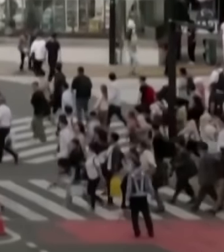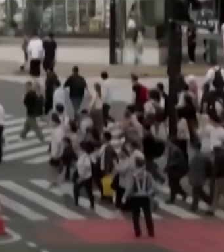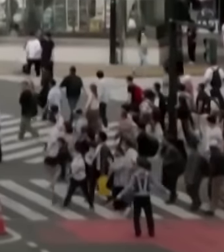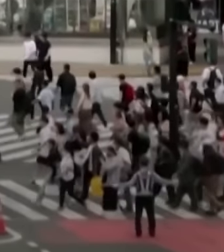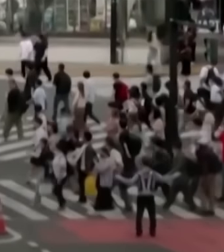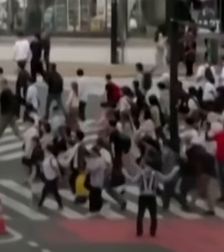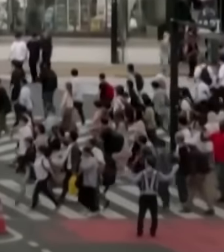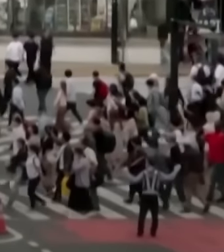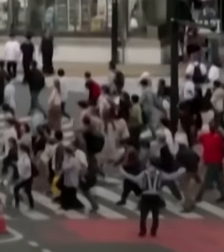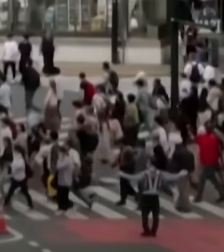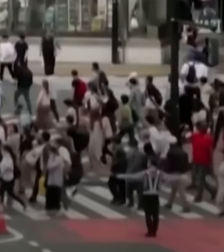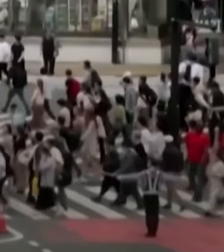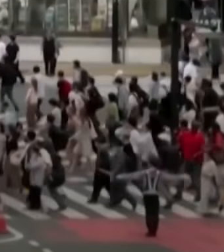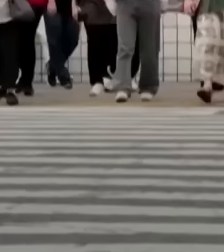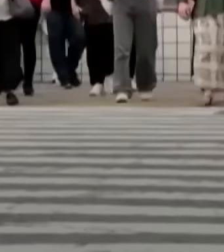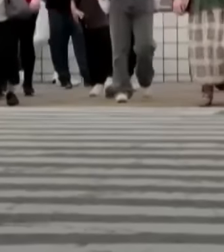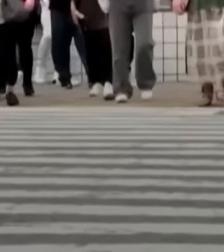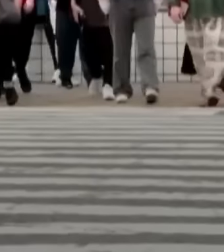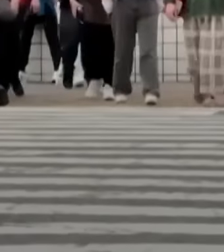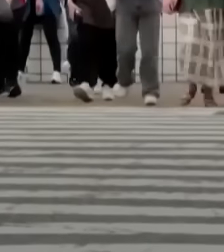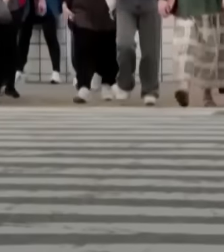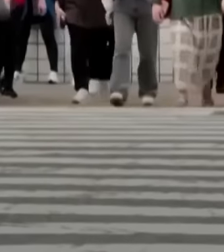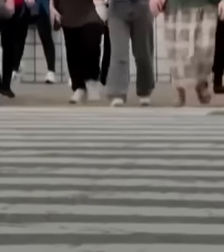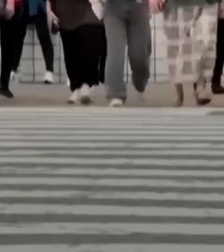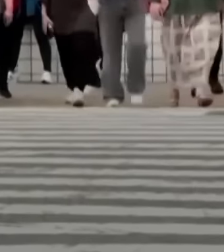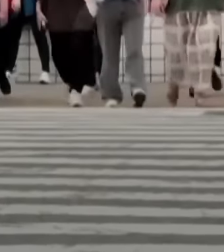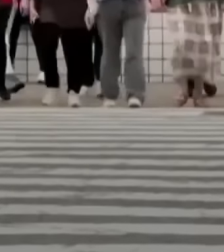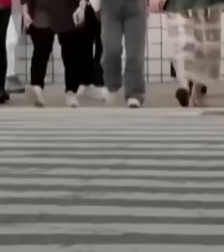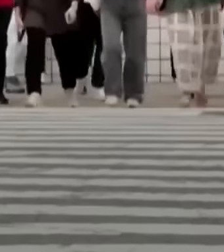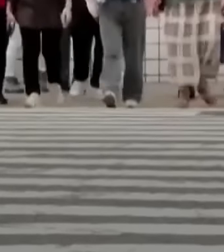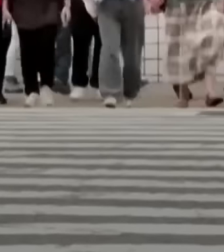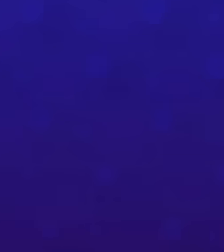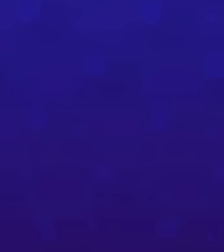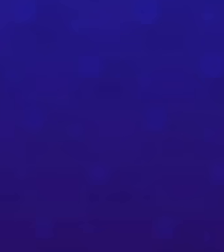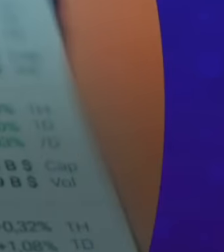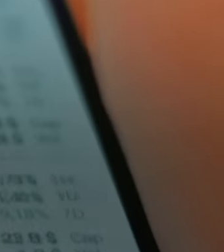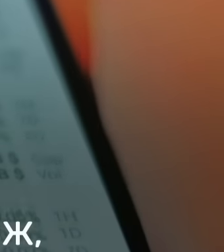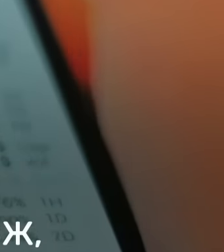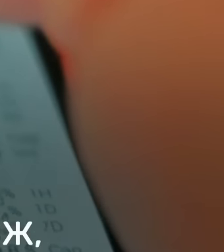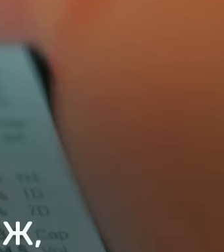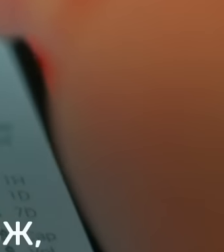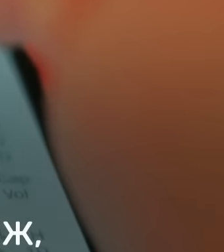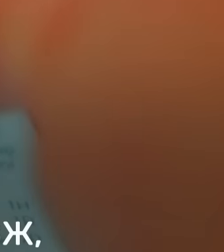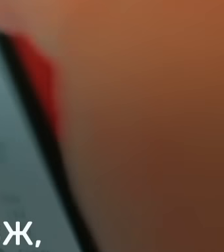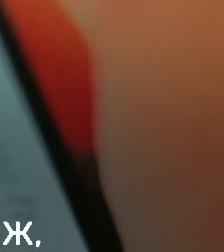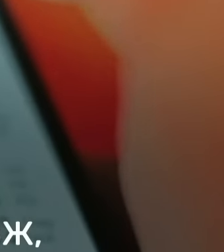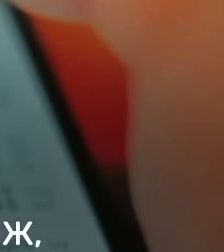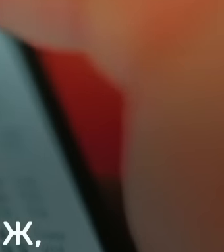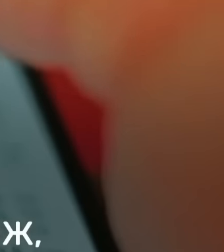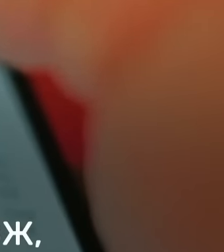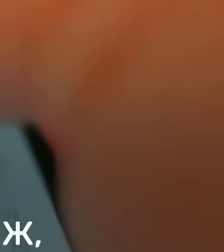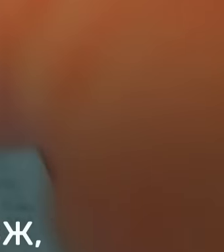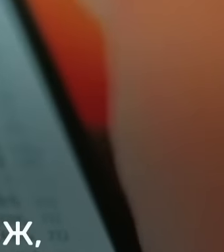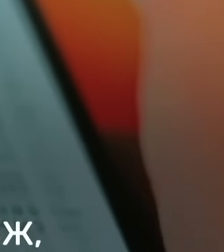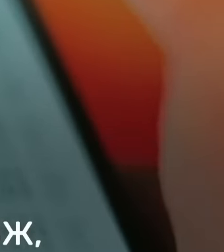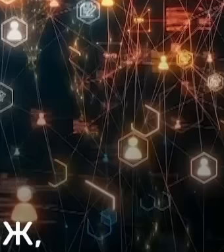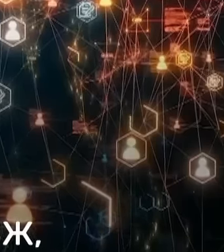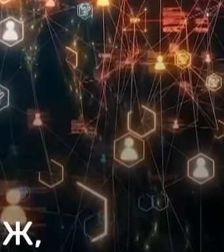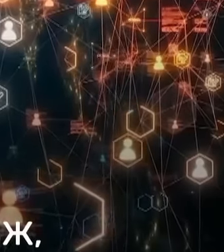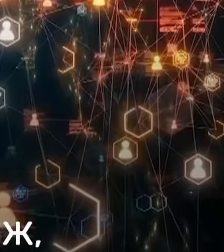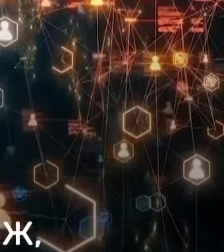3 дахь том эдийн засгийн байр сууриа холбооны бүгд найрамдах Герман улсад автлаа. Биткойны ханш 52 мянган